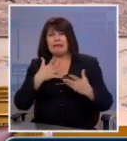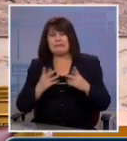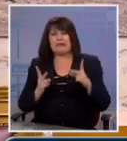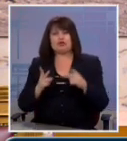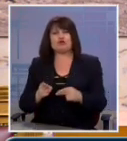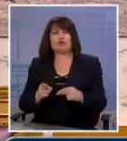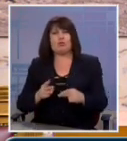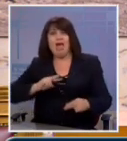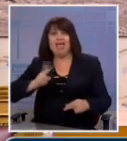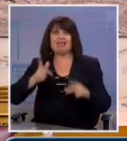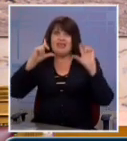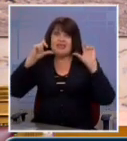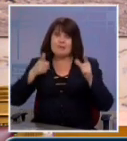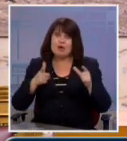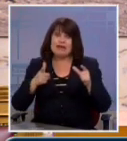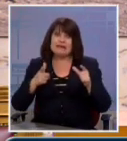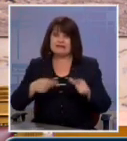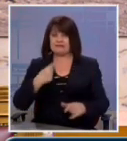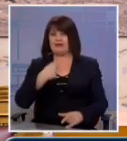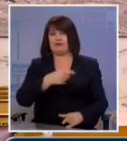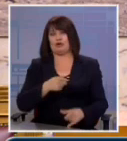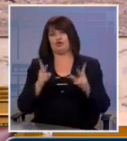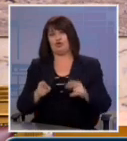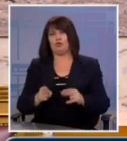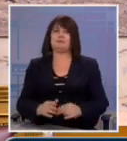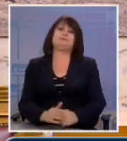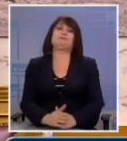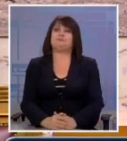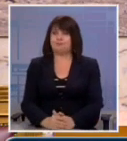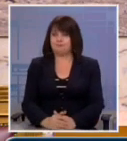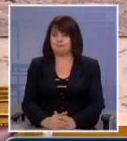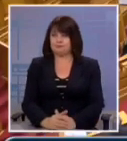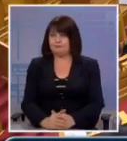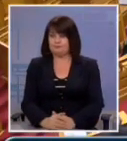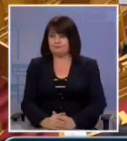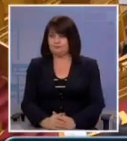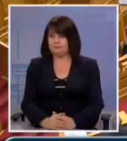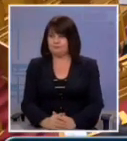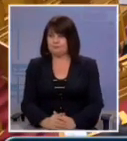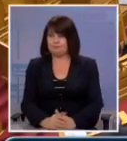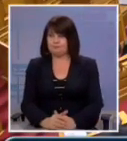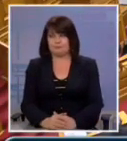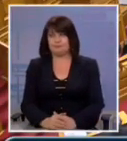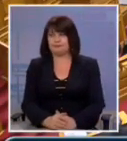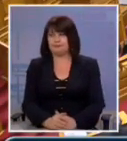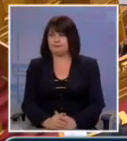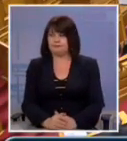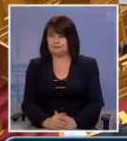και αντιδημοκρατικές συμπεριφορές. Το λόγο έχει ζητήσει για